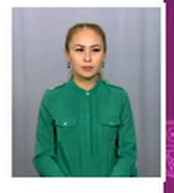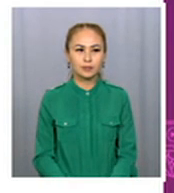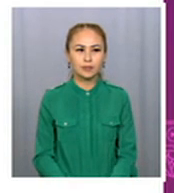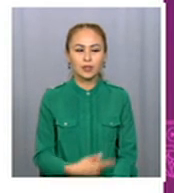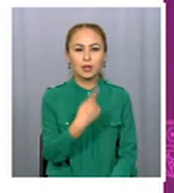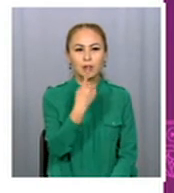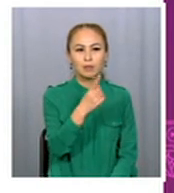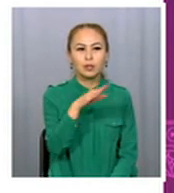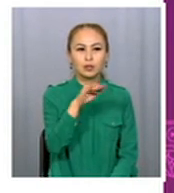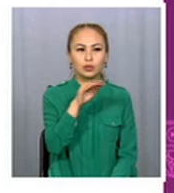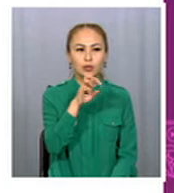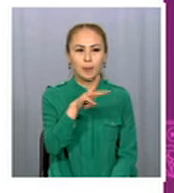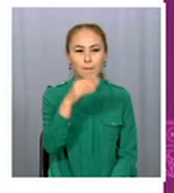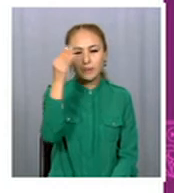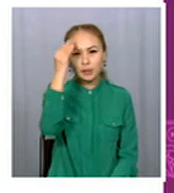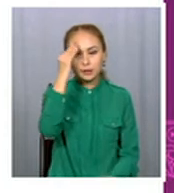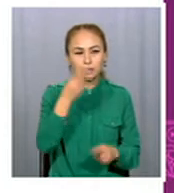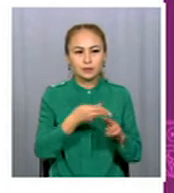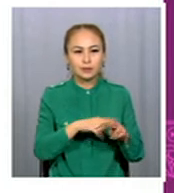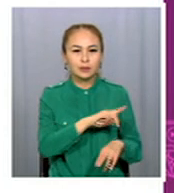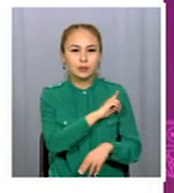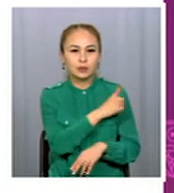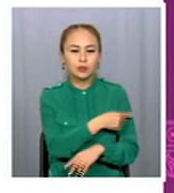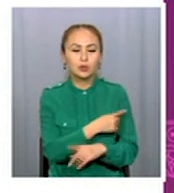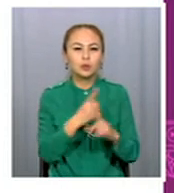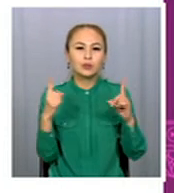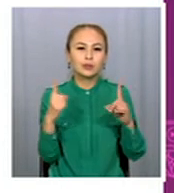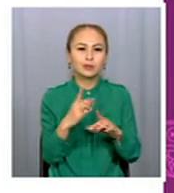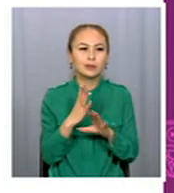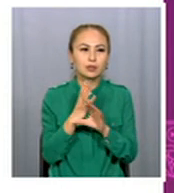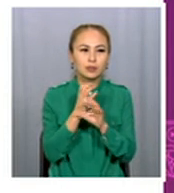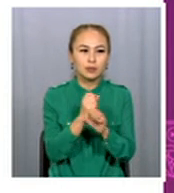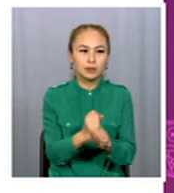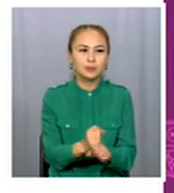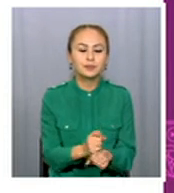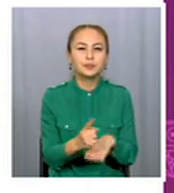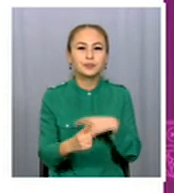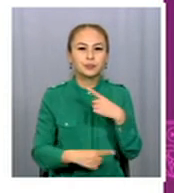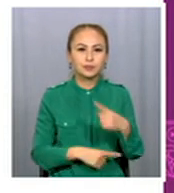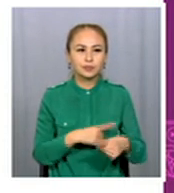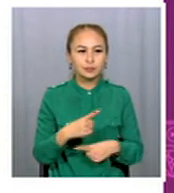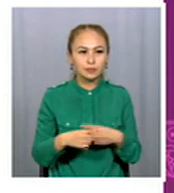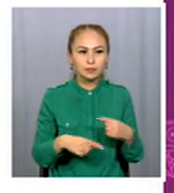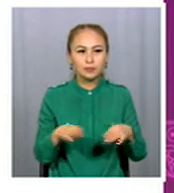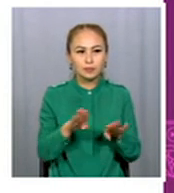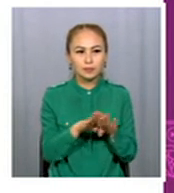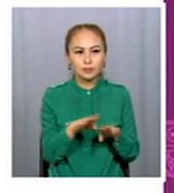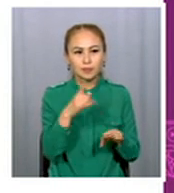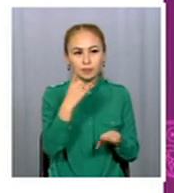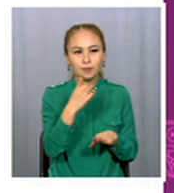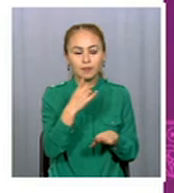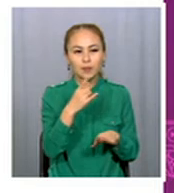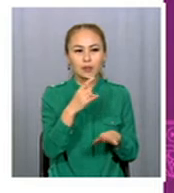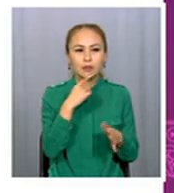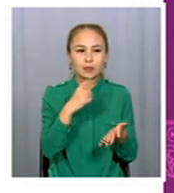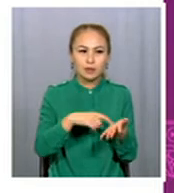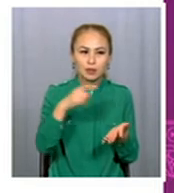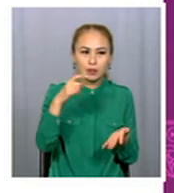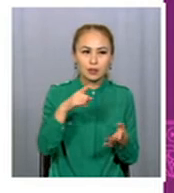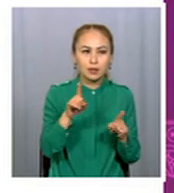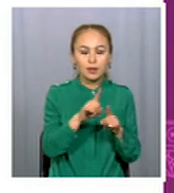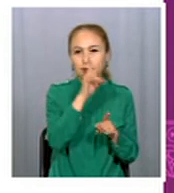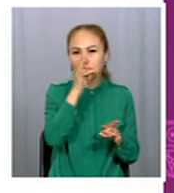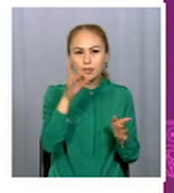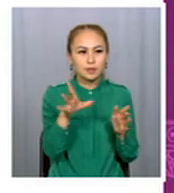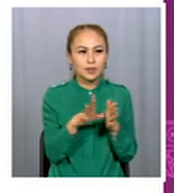деген сөздің мағынасы тым қысқа. Келесі, тетікшенің бірін бассаң, саған